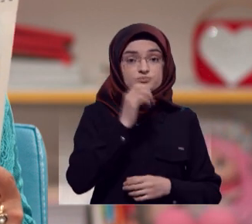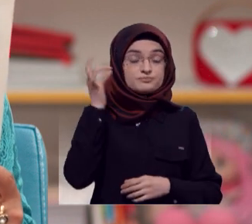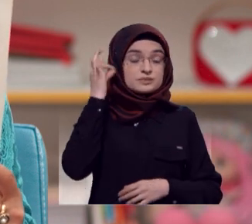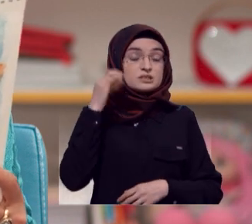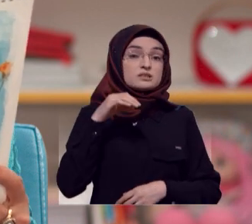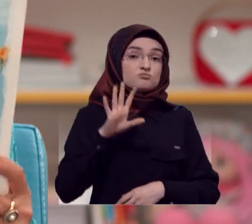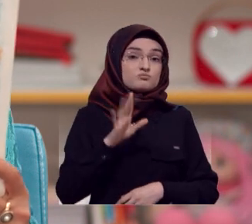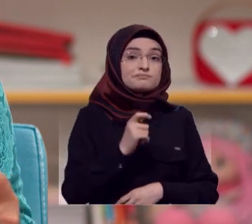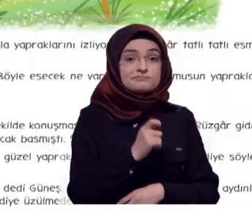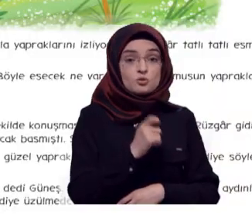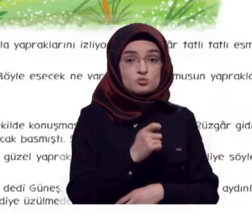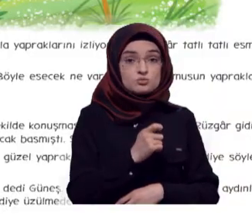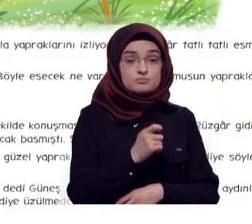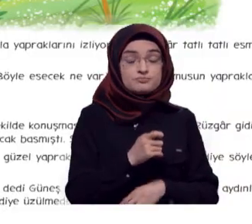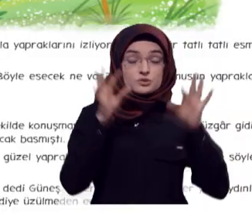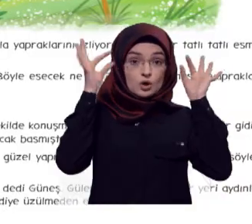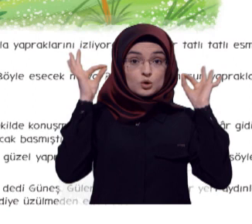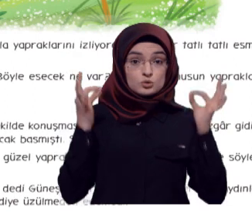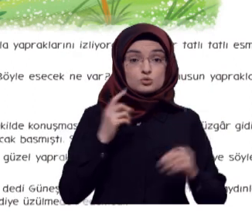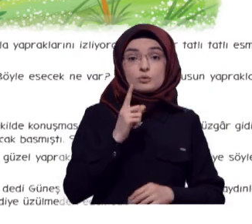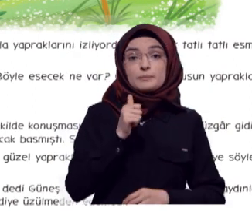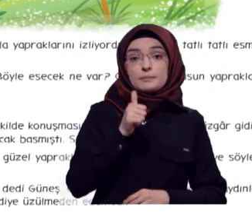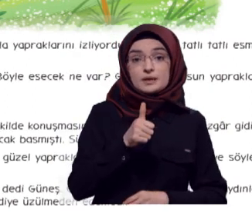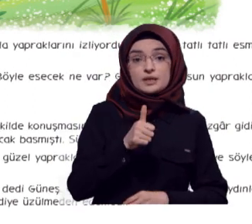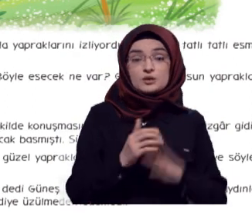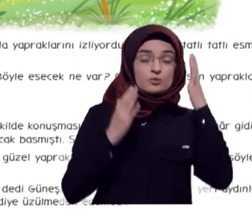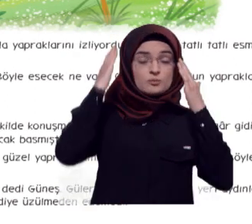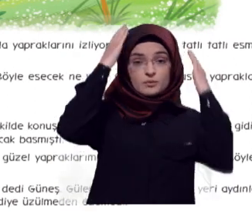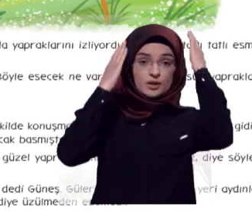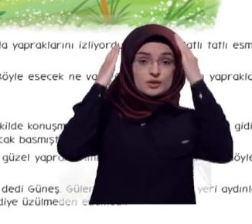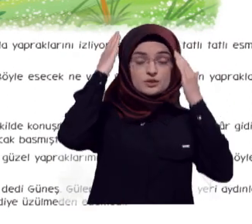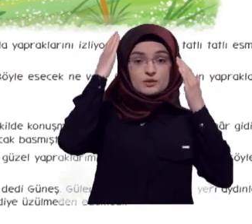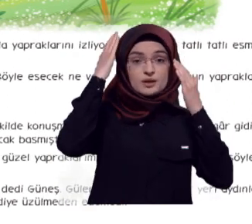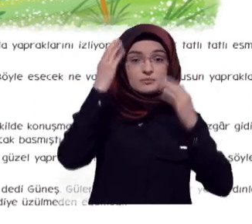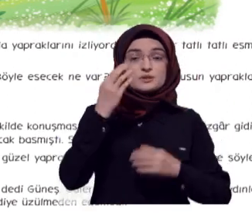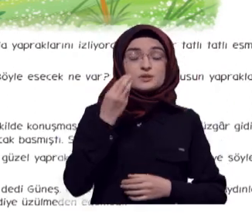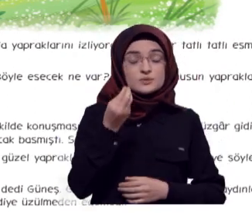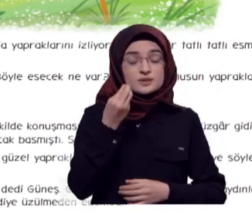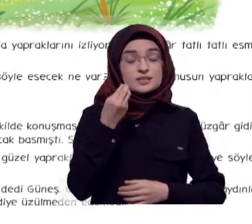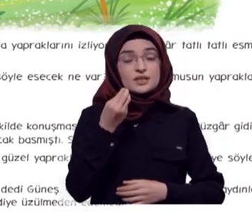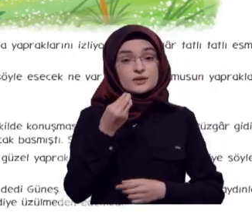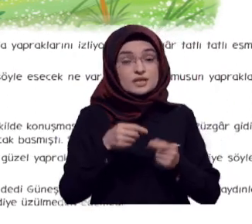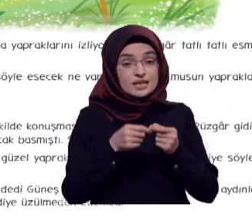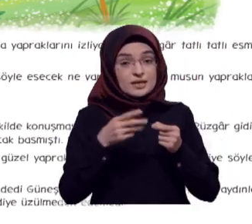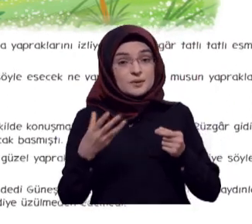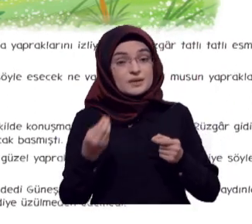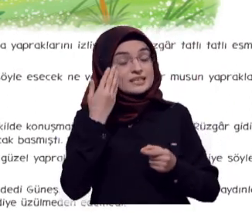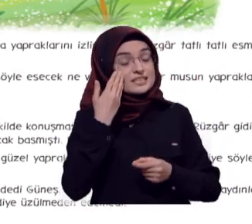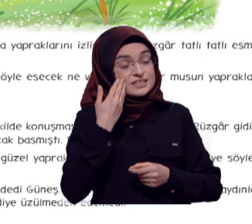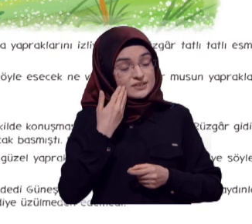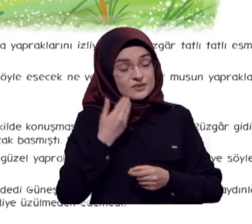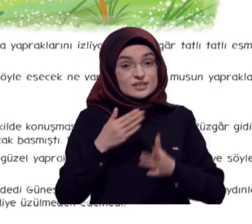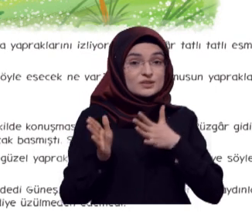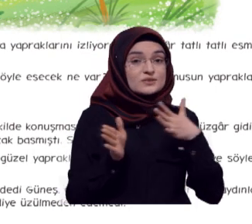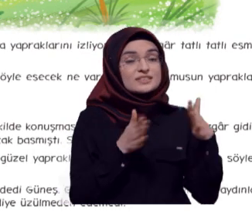da kolay değildi. Süslü bir gün banyo yapmış, hayranlıkla yapraklarını izliyordu ki rüzgar